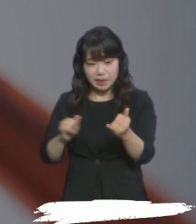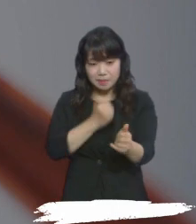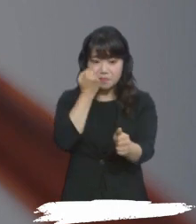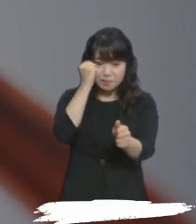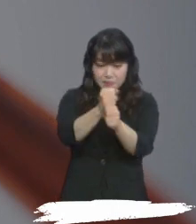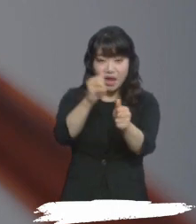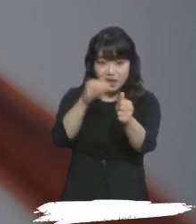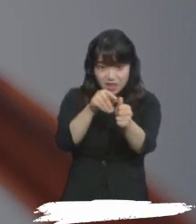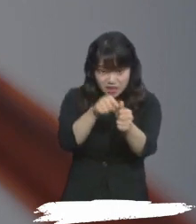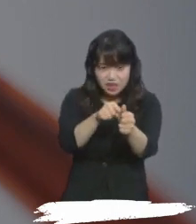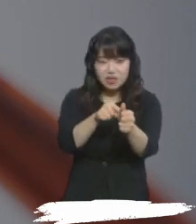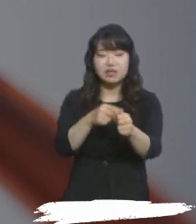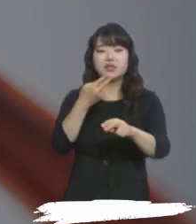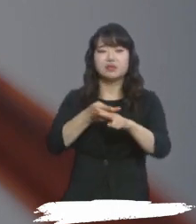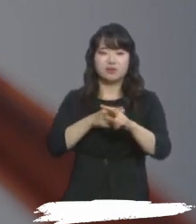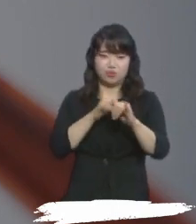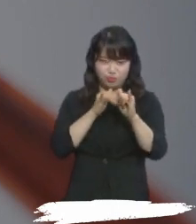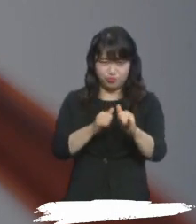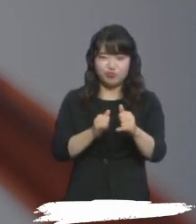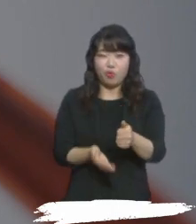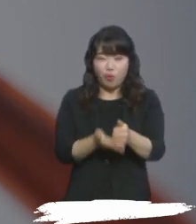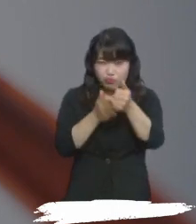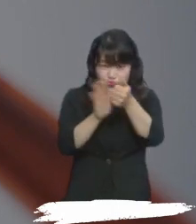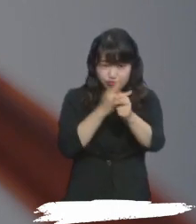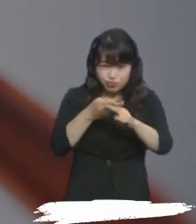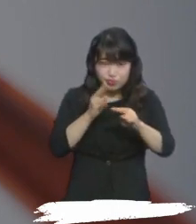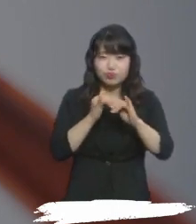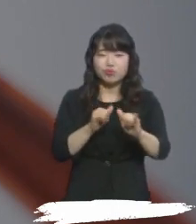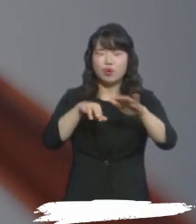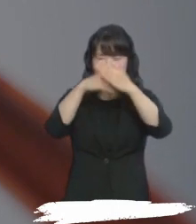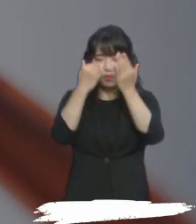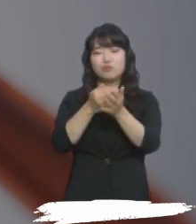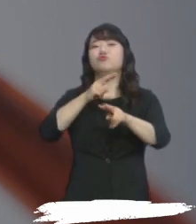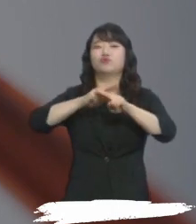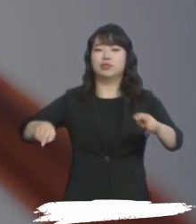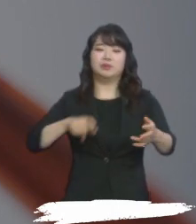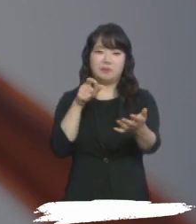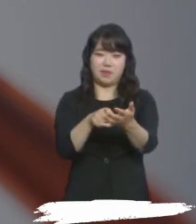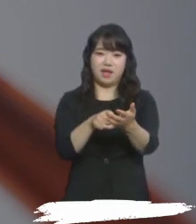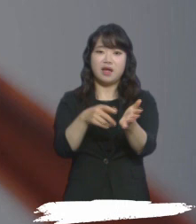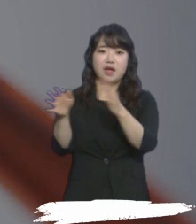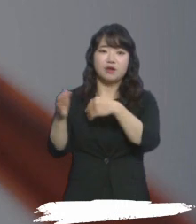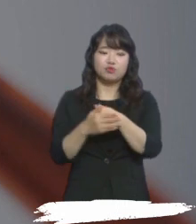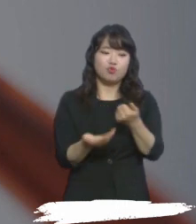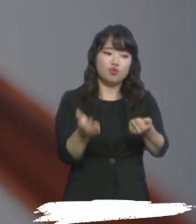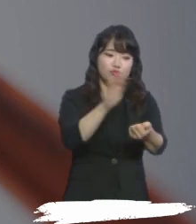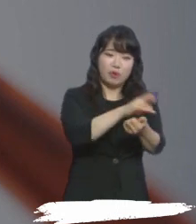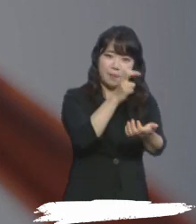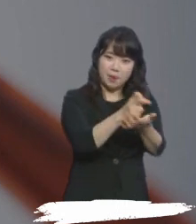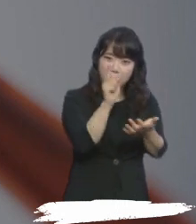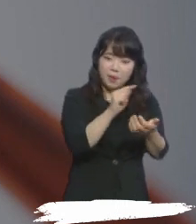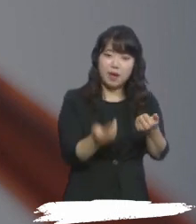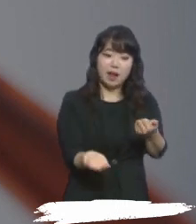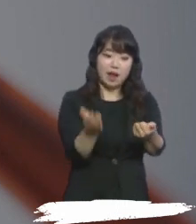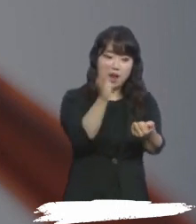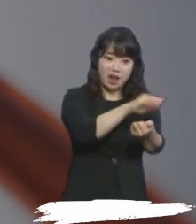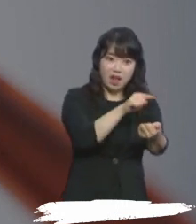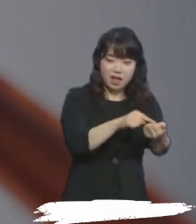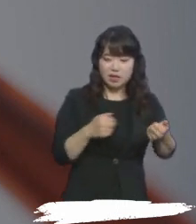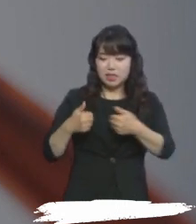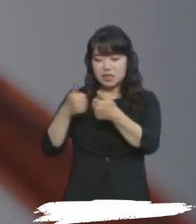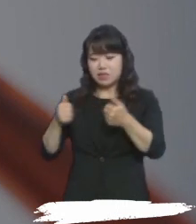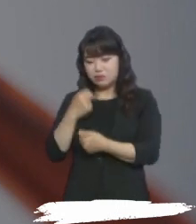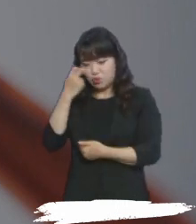대한 서훈과 유공자 대우 취소가 명시됩니다. 국립묘지법의 경우 안장대상